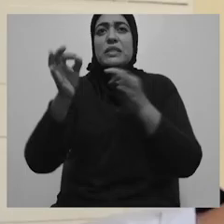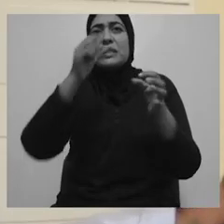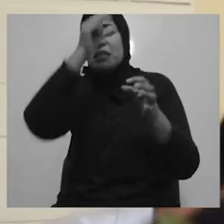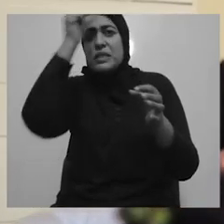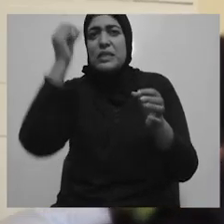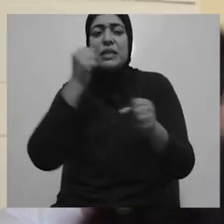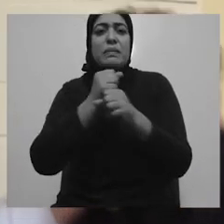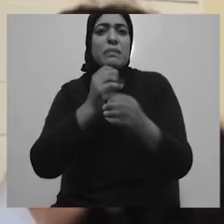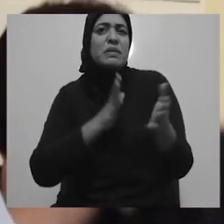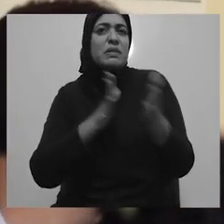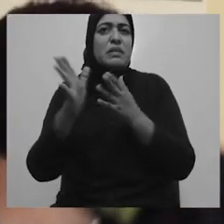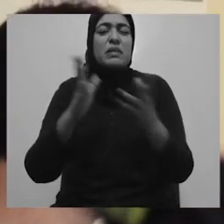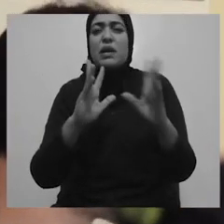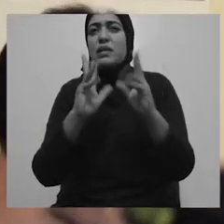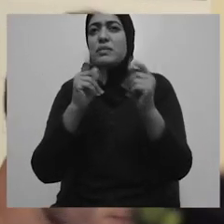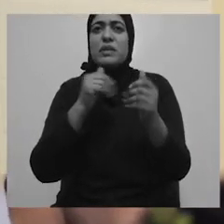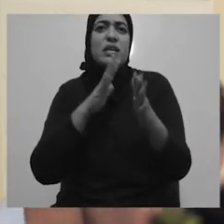ennour